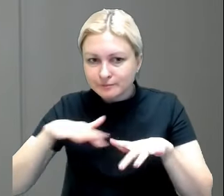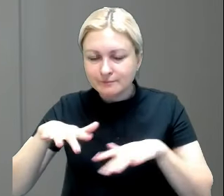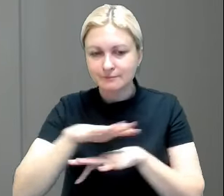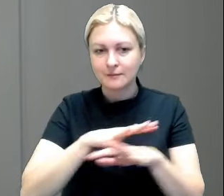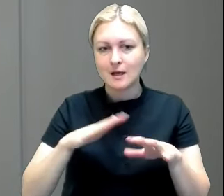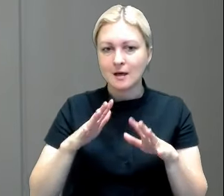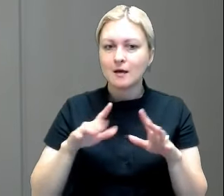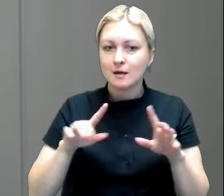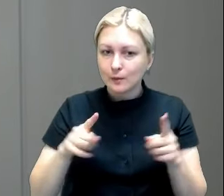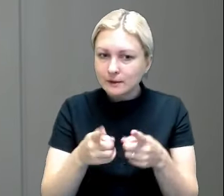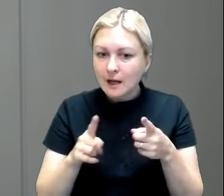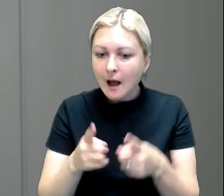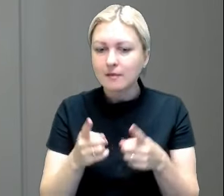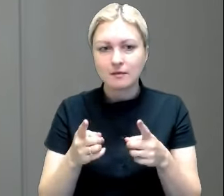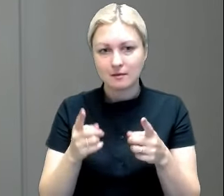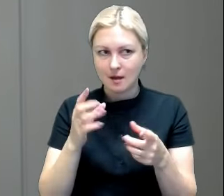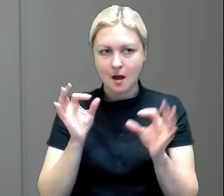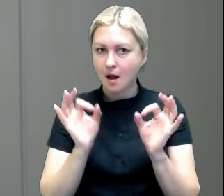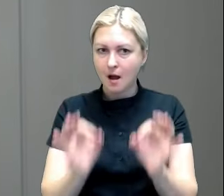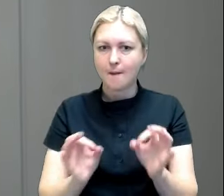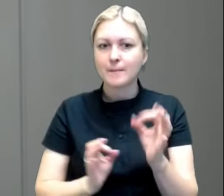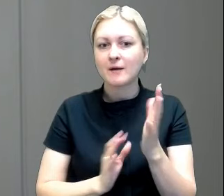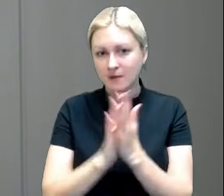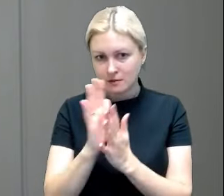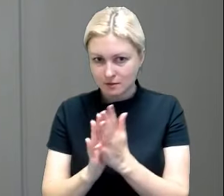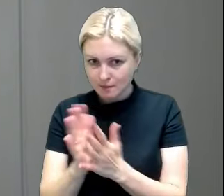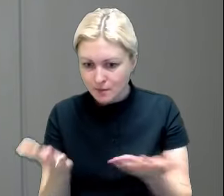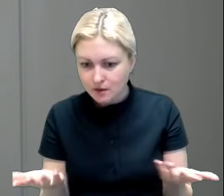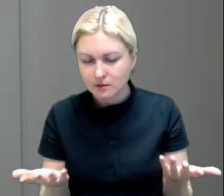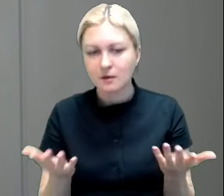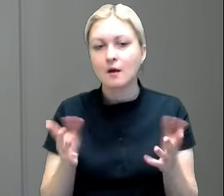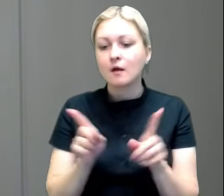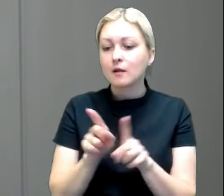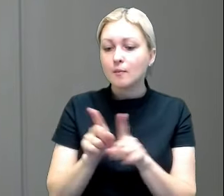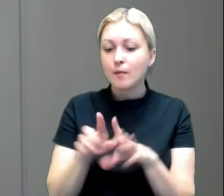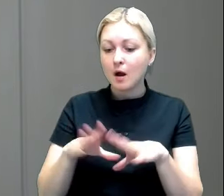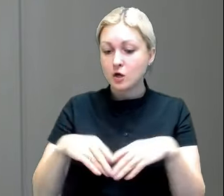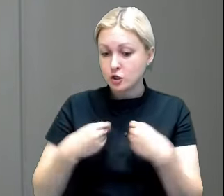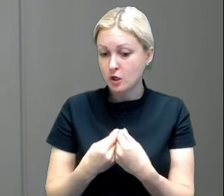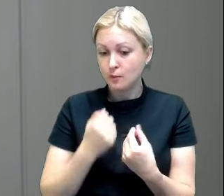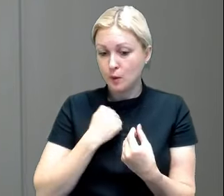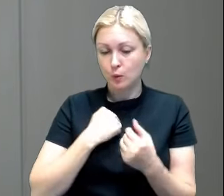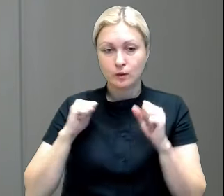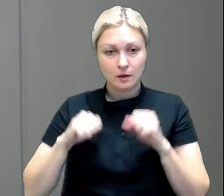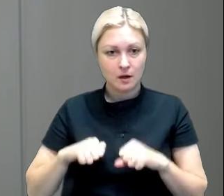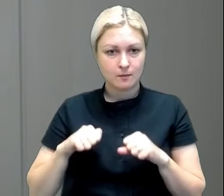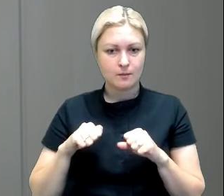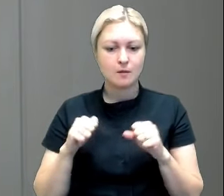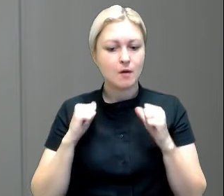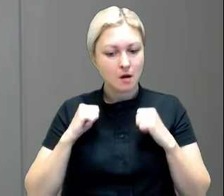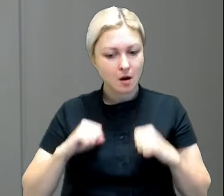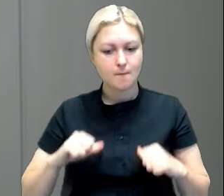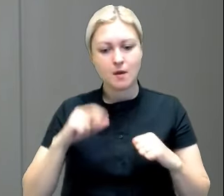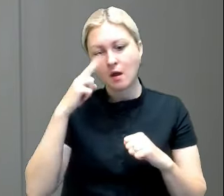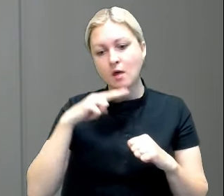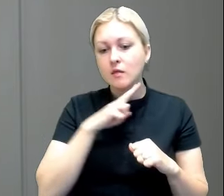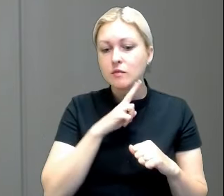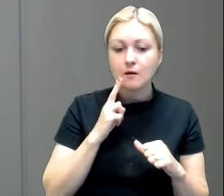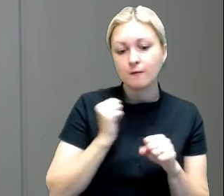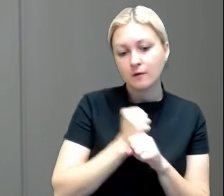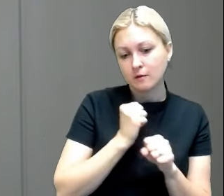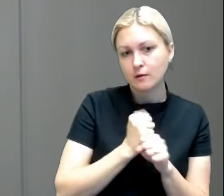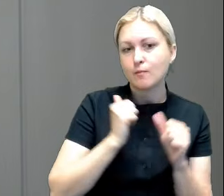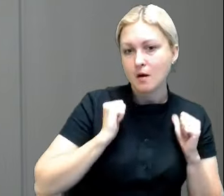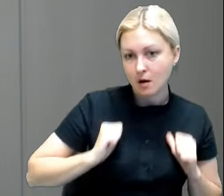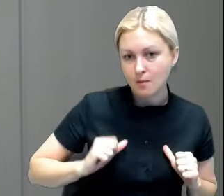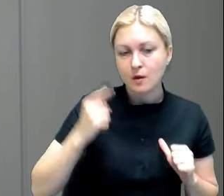visapusišką vystymąsi šeimų ramybę turėdami galimybę palikti vaikus mokykloje po pamokų tėvai gali dirbti ramiau